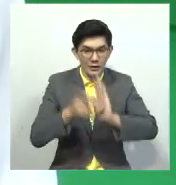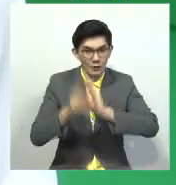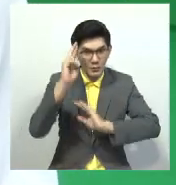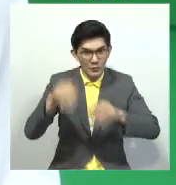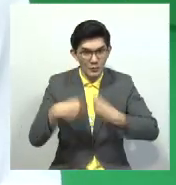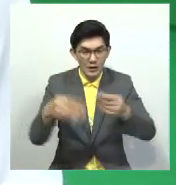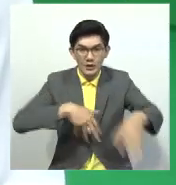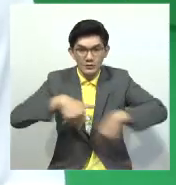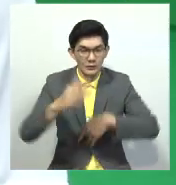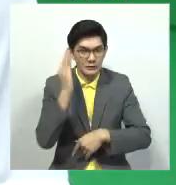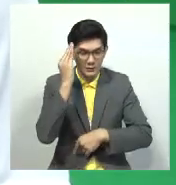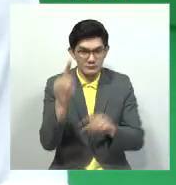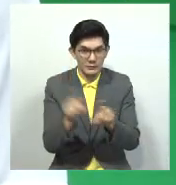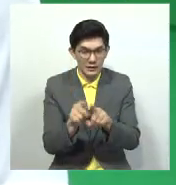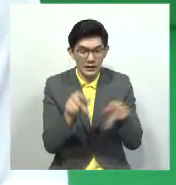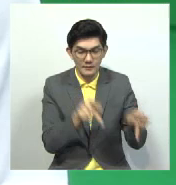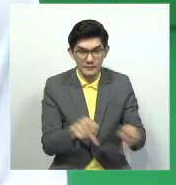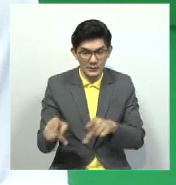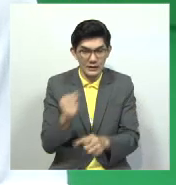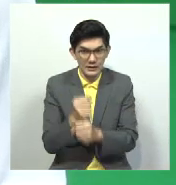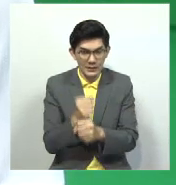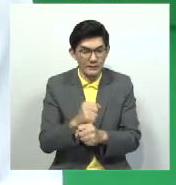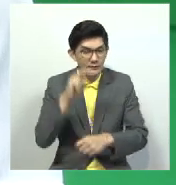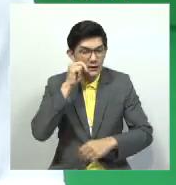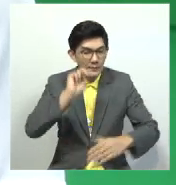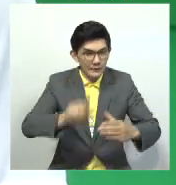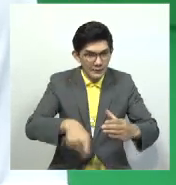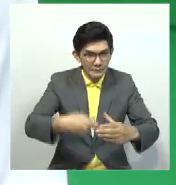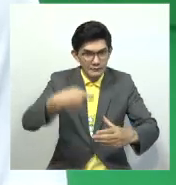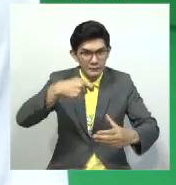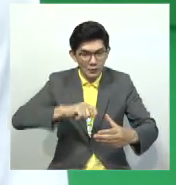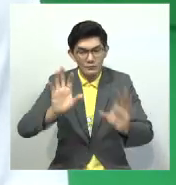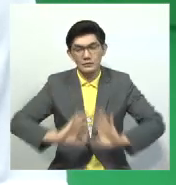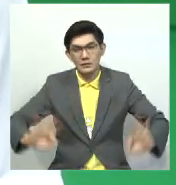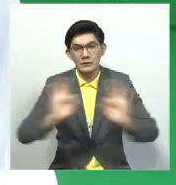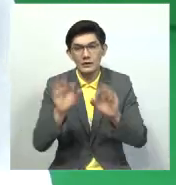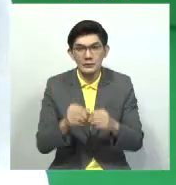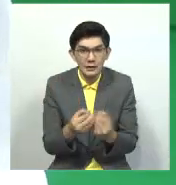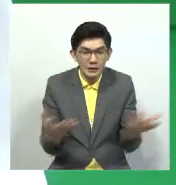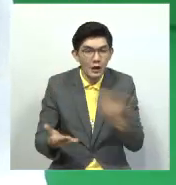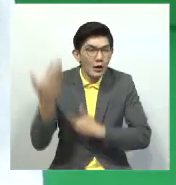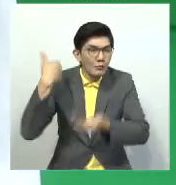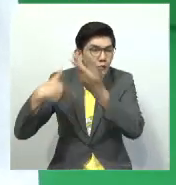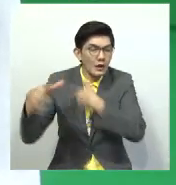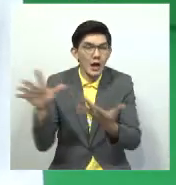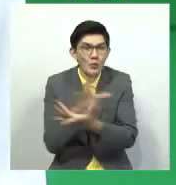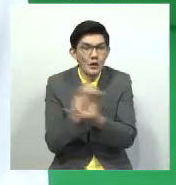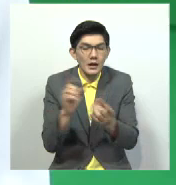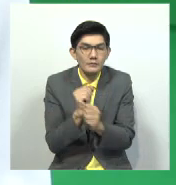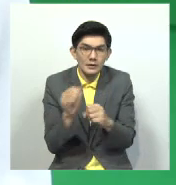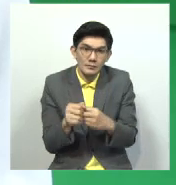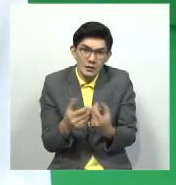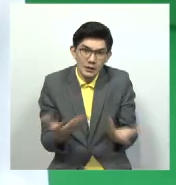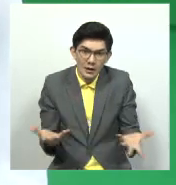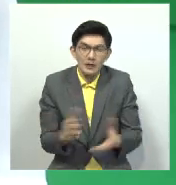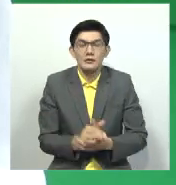ให้พี่น้องประชาชนได้รับทราบว่าพิธีพลีกรรมตักน้ำเนี่ยมีส่วนสำคัญอย่างไรโบราณราชประเพณีเขาว่